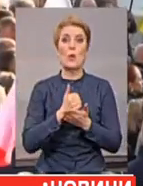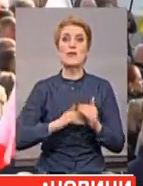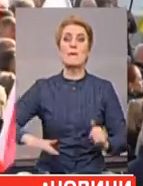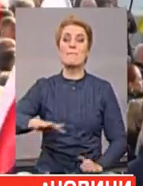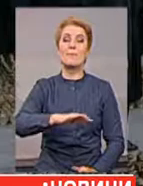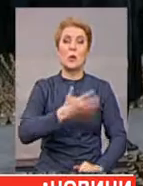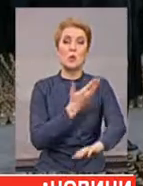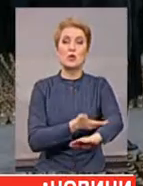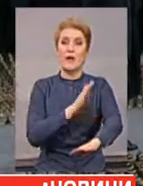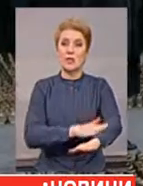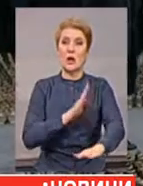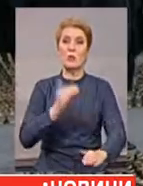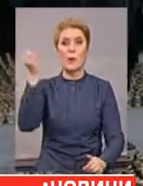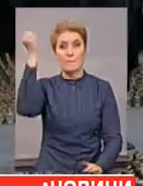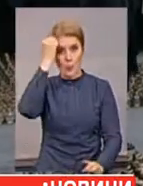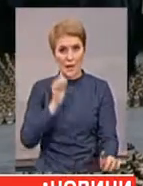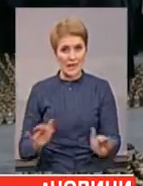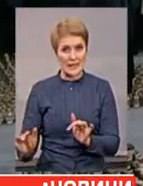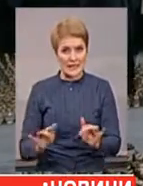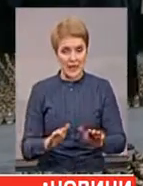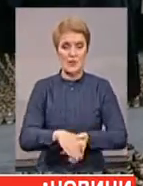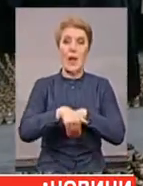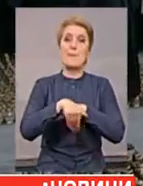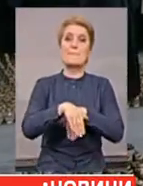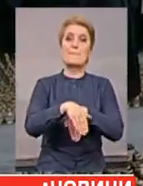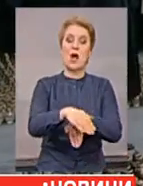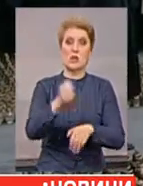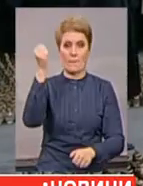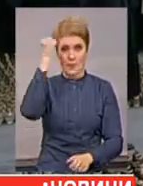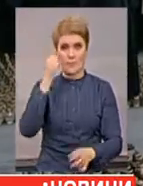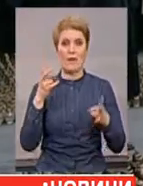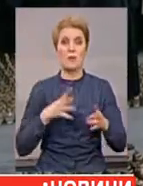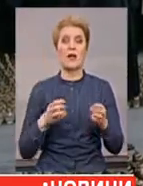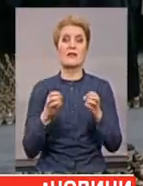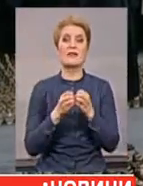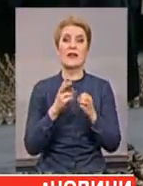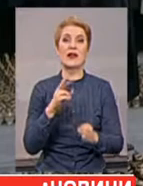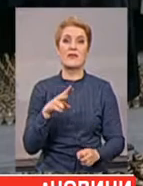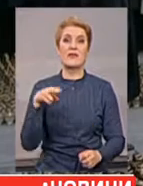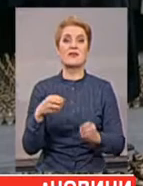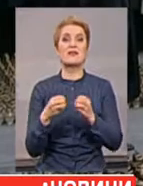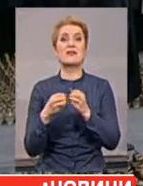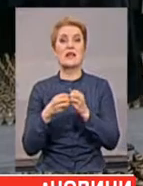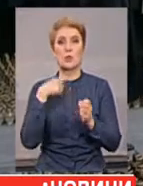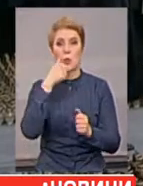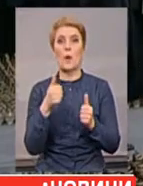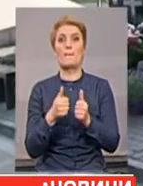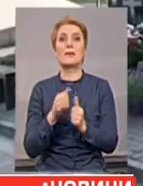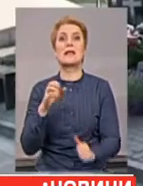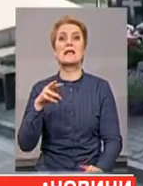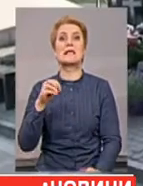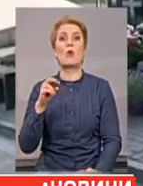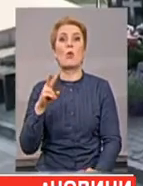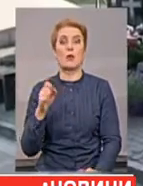відбудуться поминальні заходи. Опісля – марш пам'яті. Авіакатастрофа сталася 10 квітня 2010 року. Поблизу Смоленська на борту